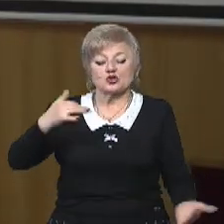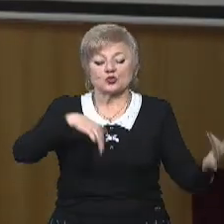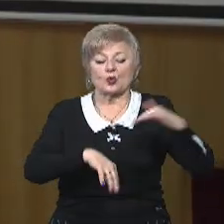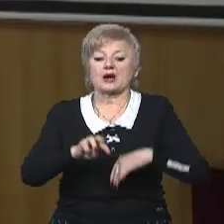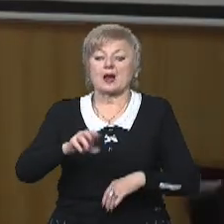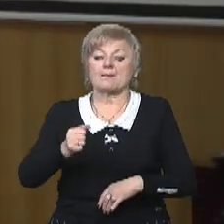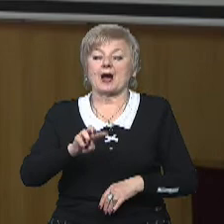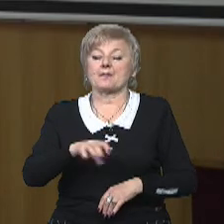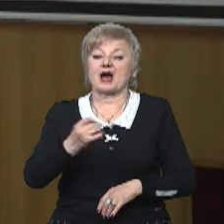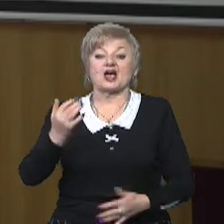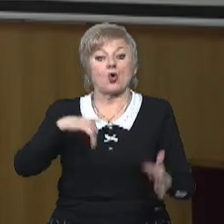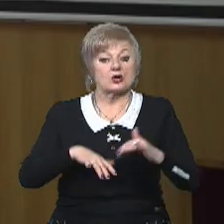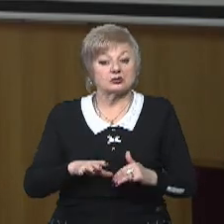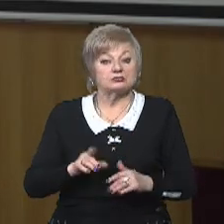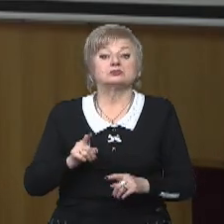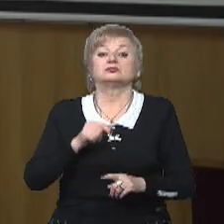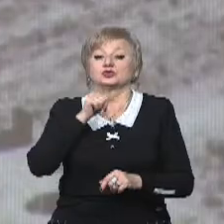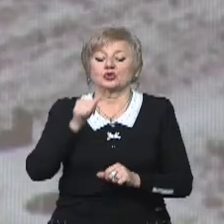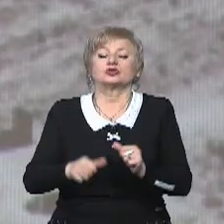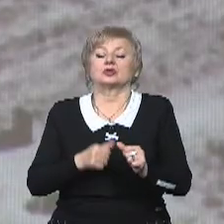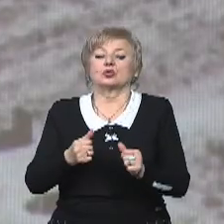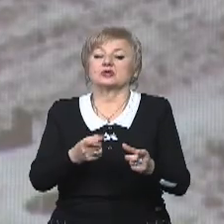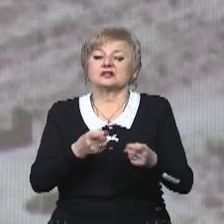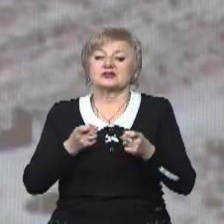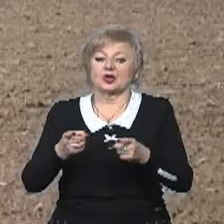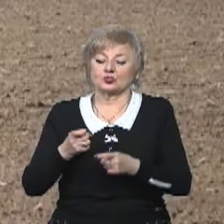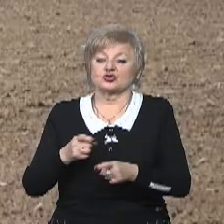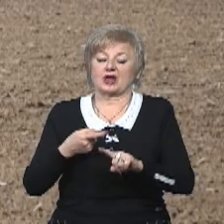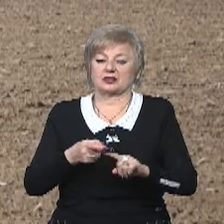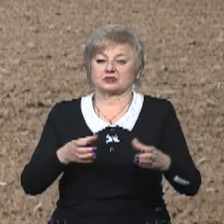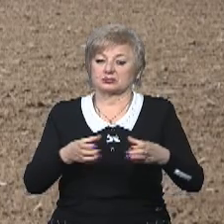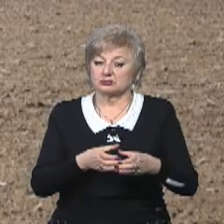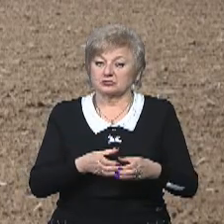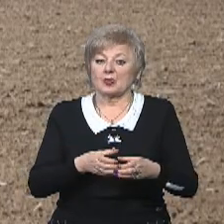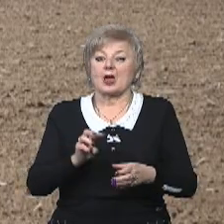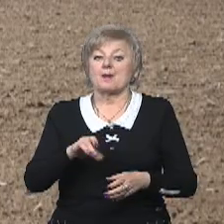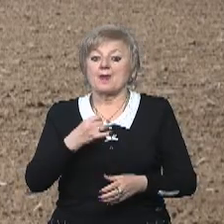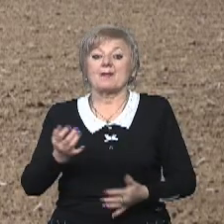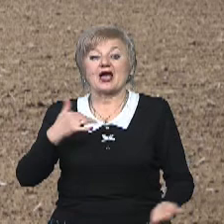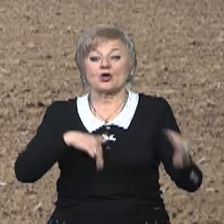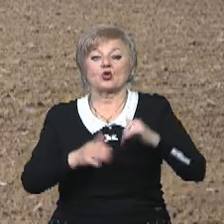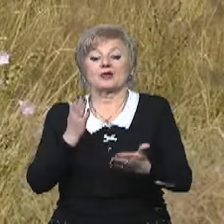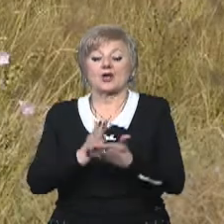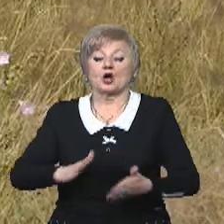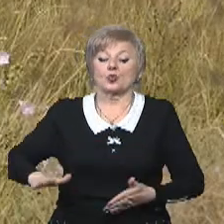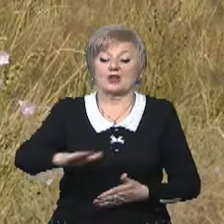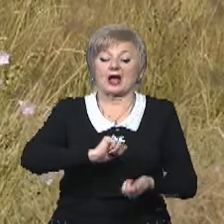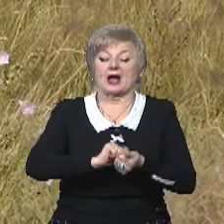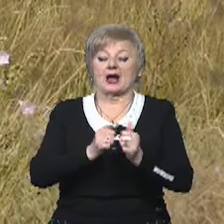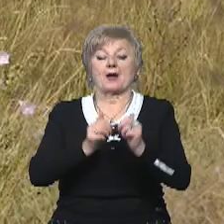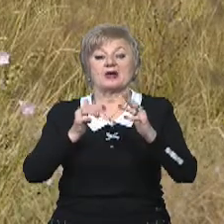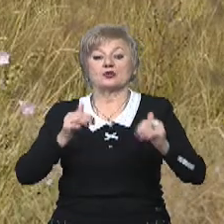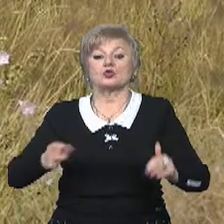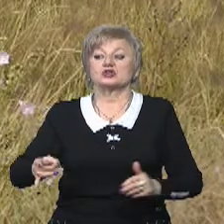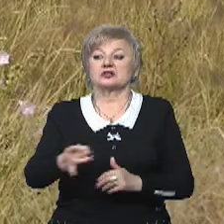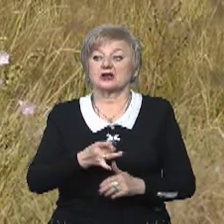Мамай-гори. Адже навчальний заклад щороку долучається до підтримки експедиції. Мамай-гора – височина, що знаходиться на території Кам'янсько-Дніпровського